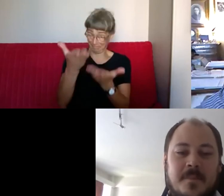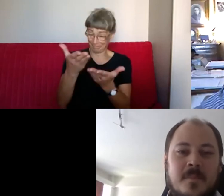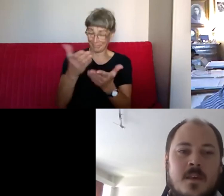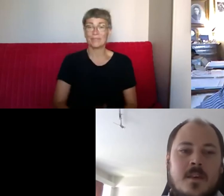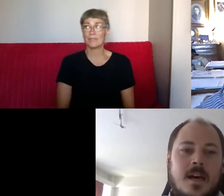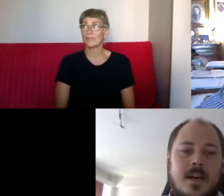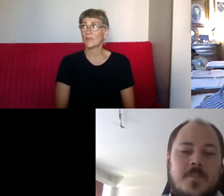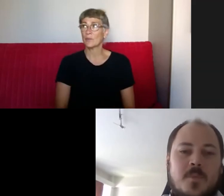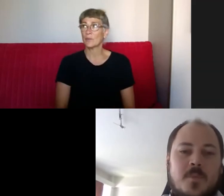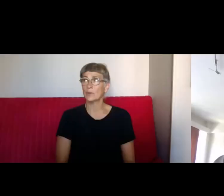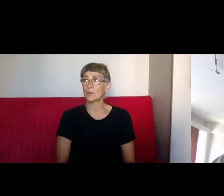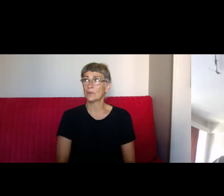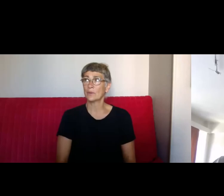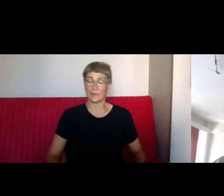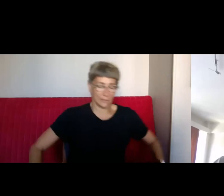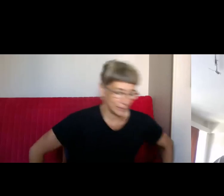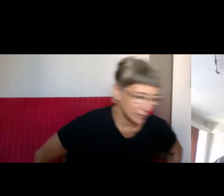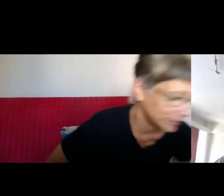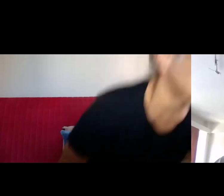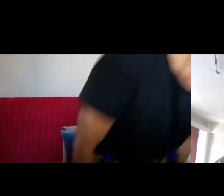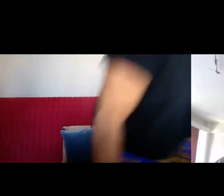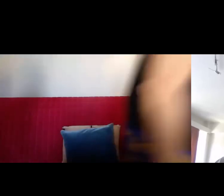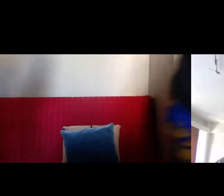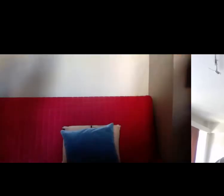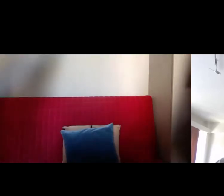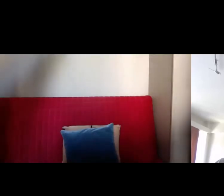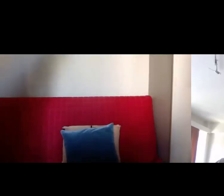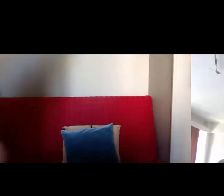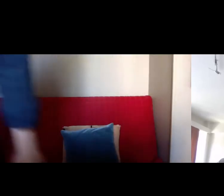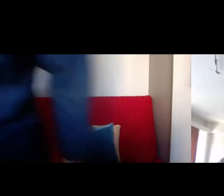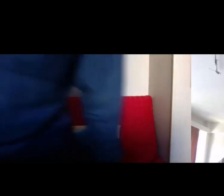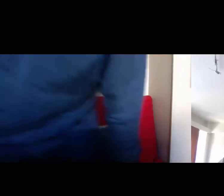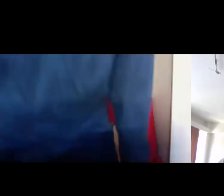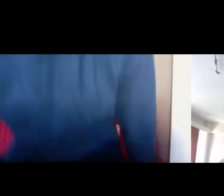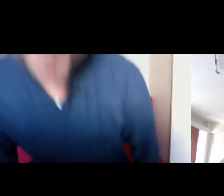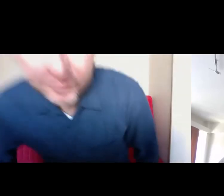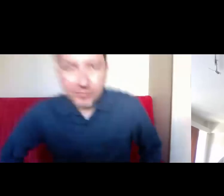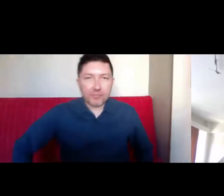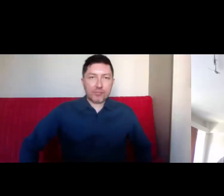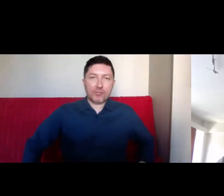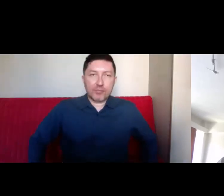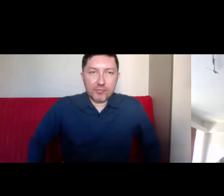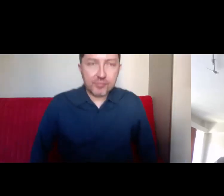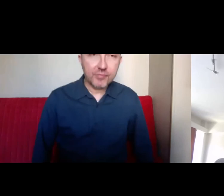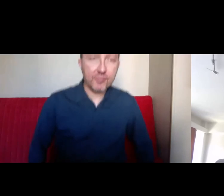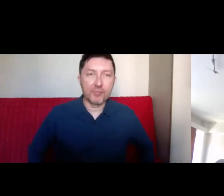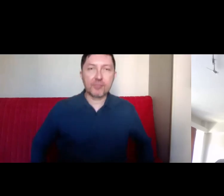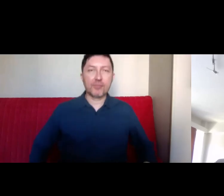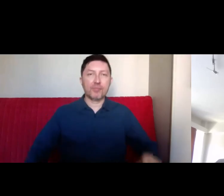Merci bien. Oui, donc déjà, à nouveau, je remercie Rémi pour son témoignage. C'est toujours